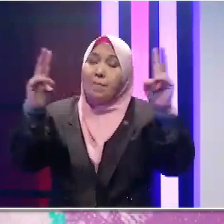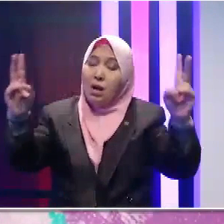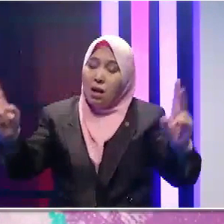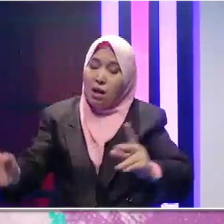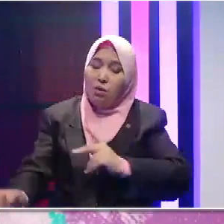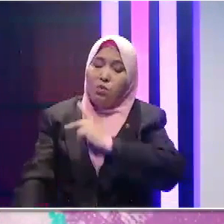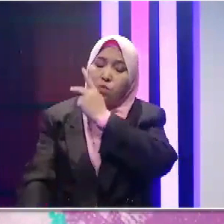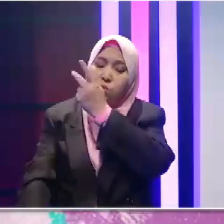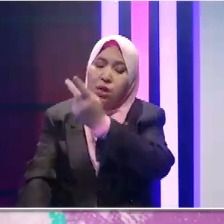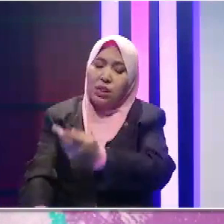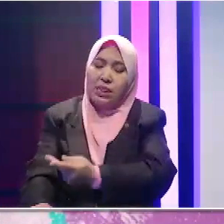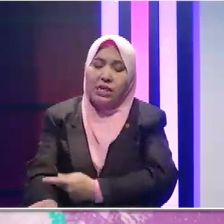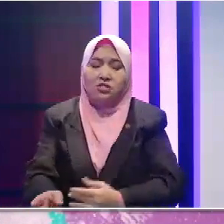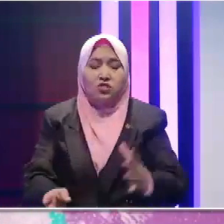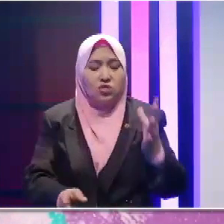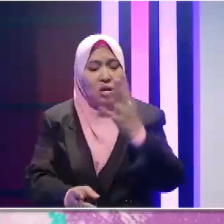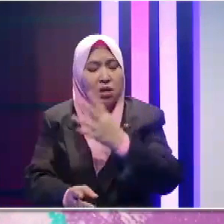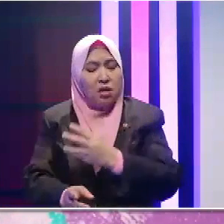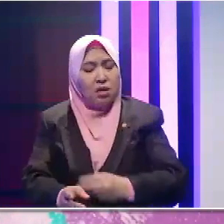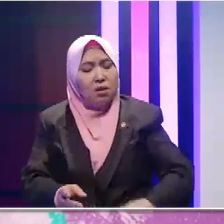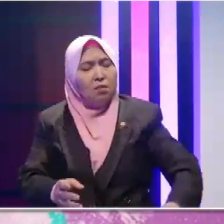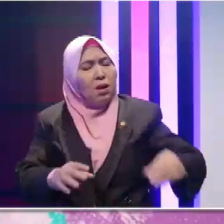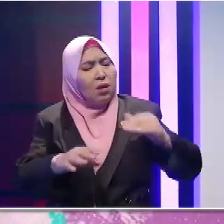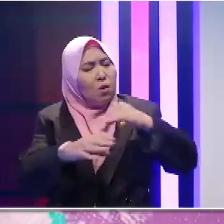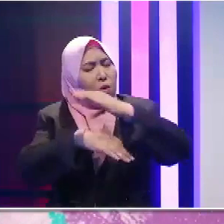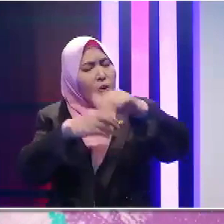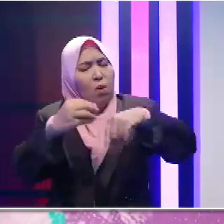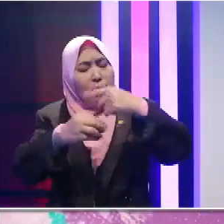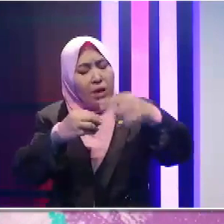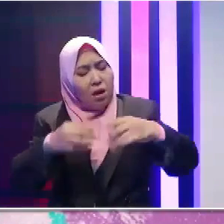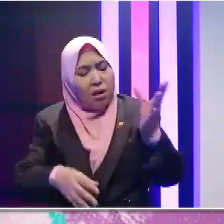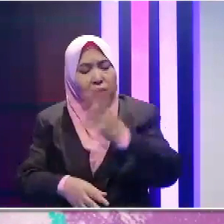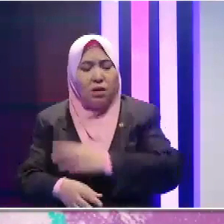على كل شيء